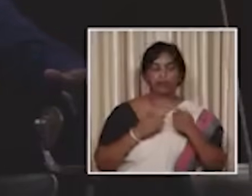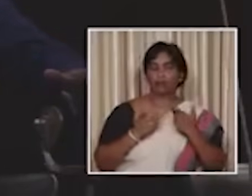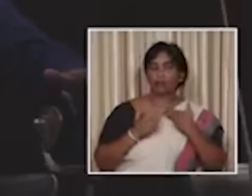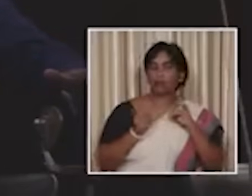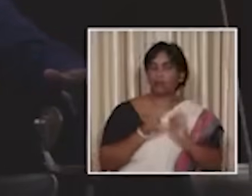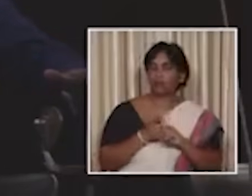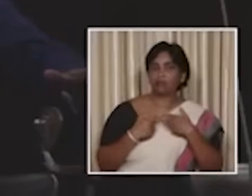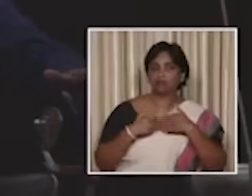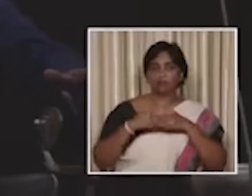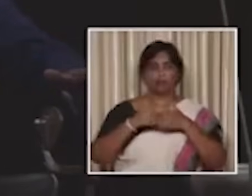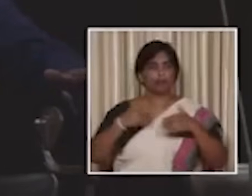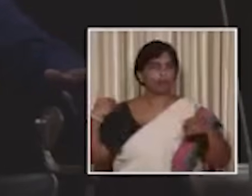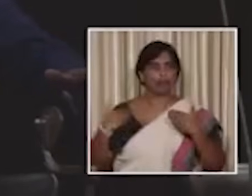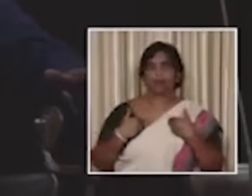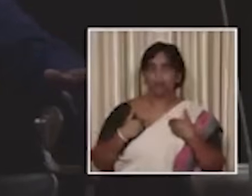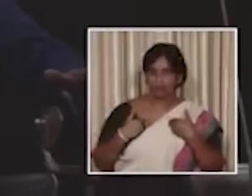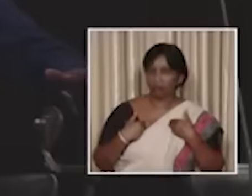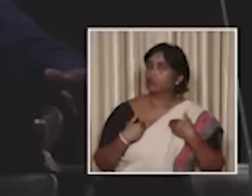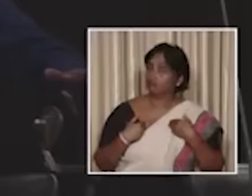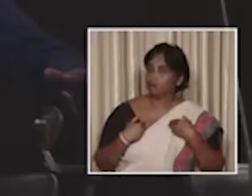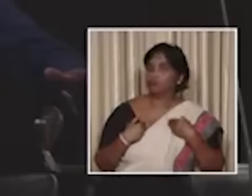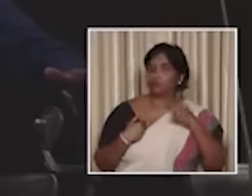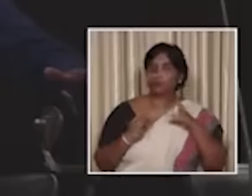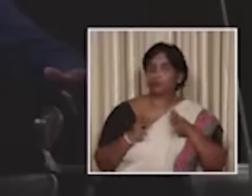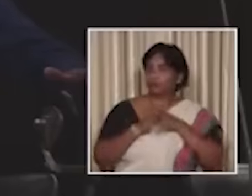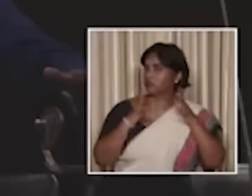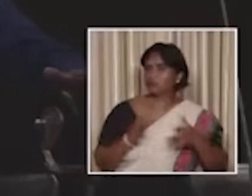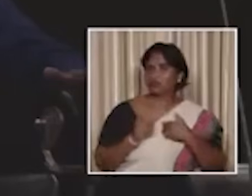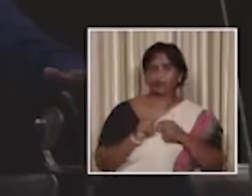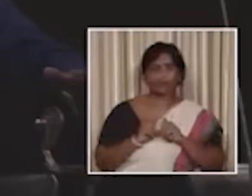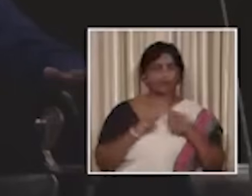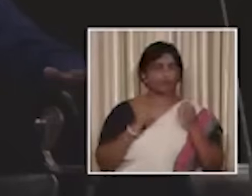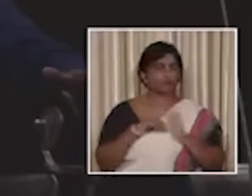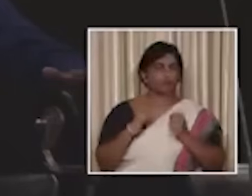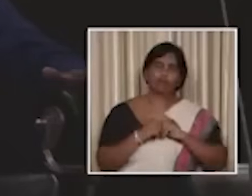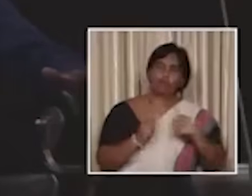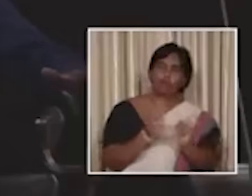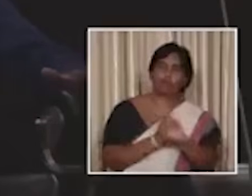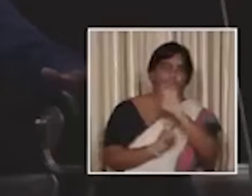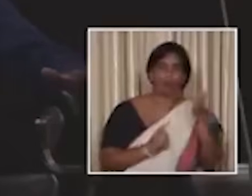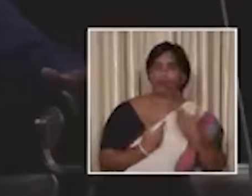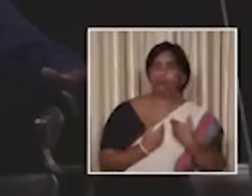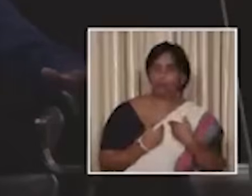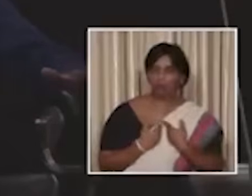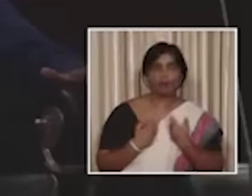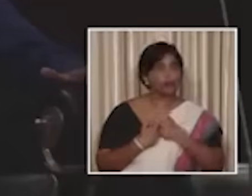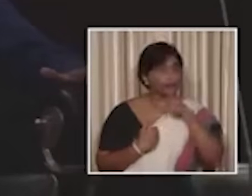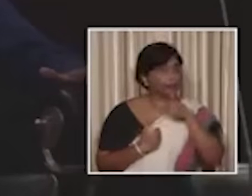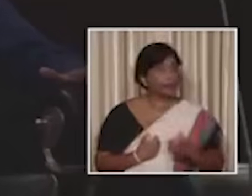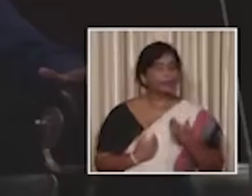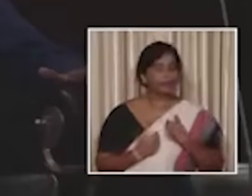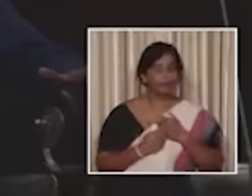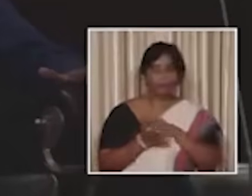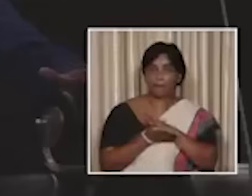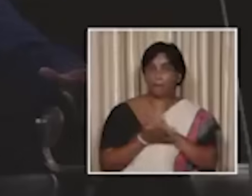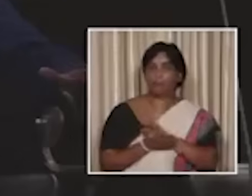Things went wrong. We are not in that mode anymore. We have expressly said we are willing